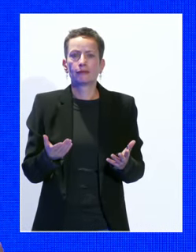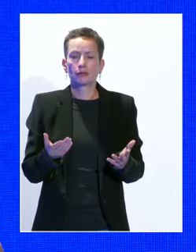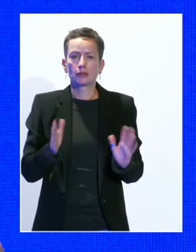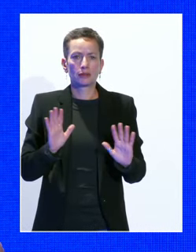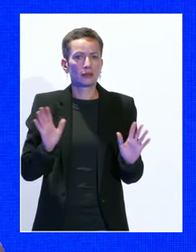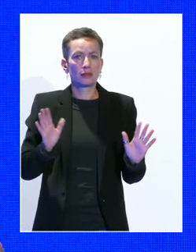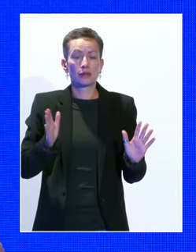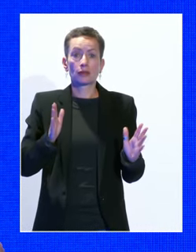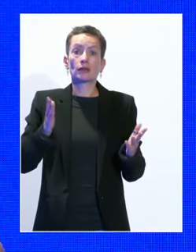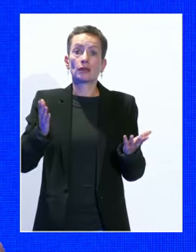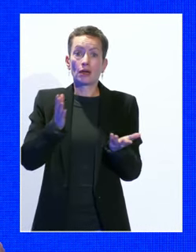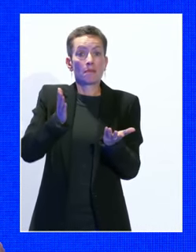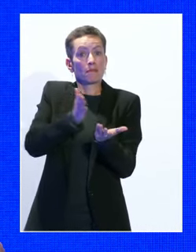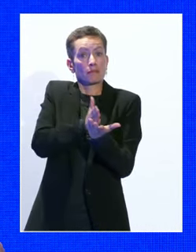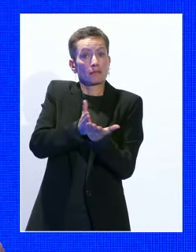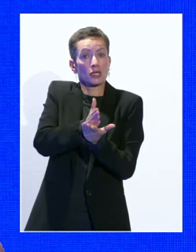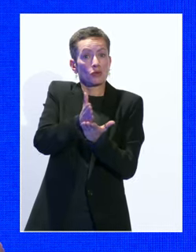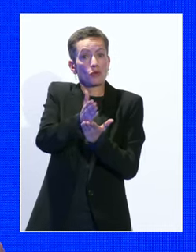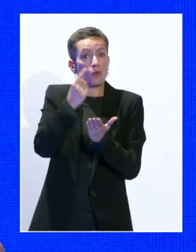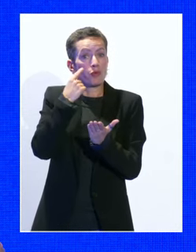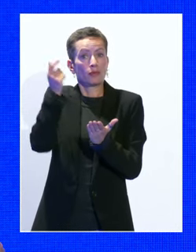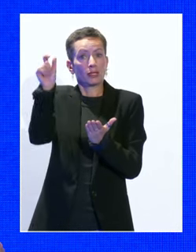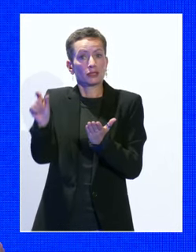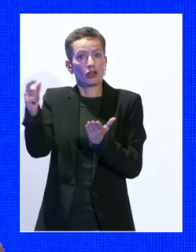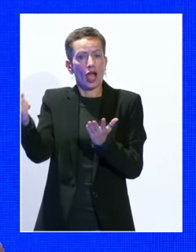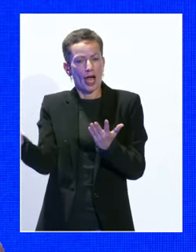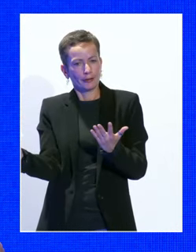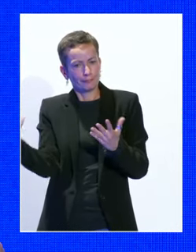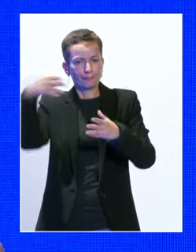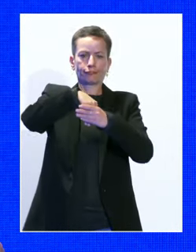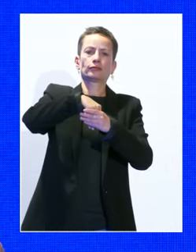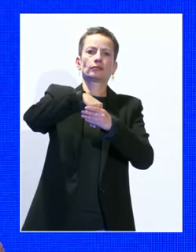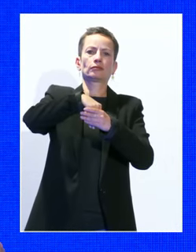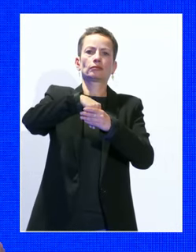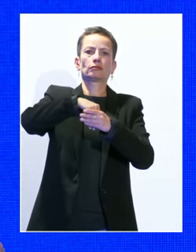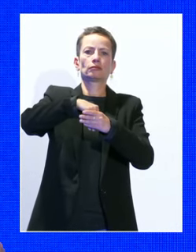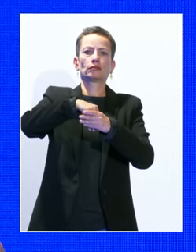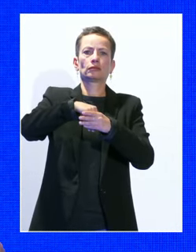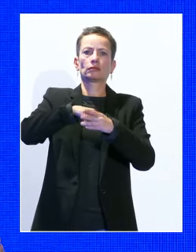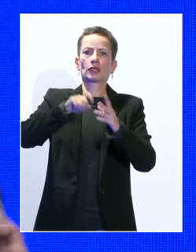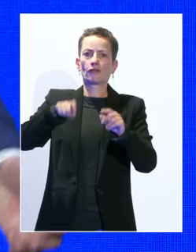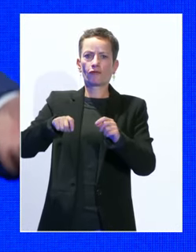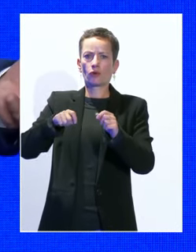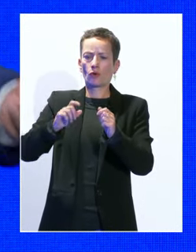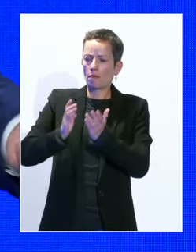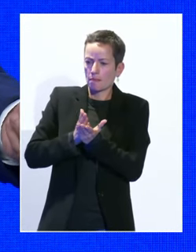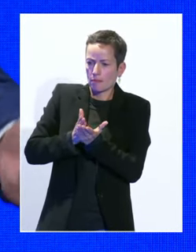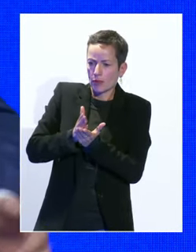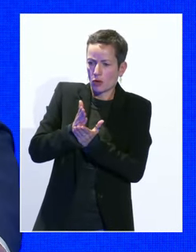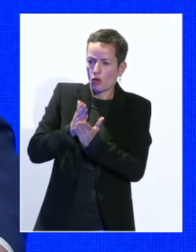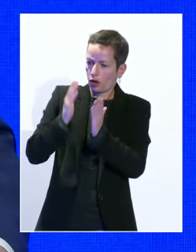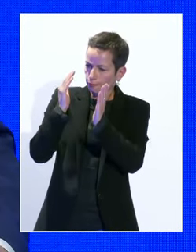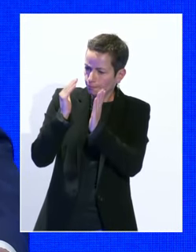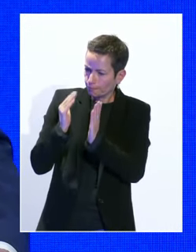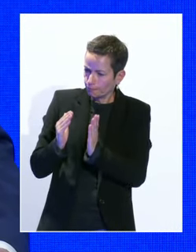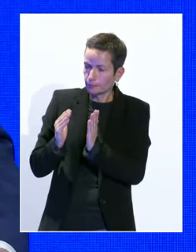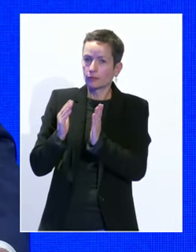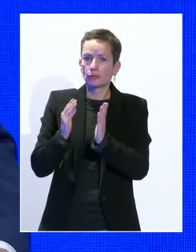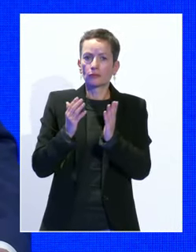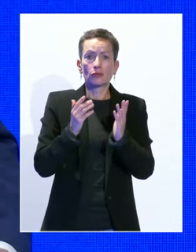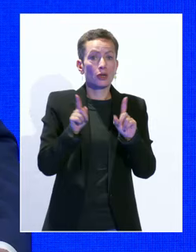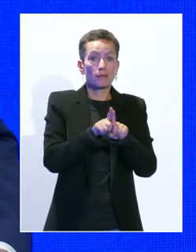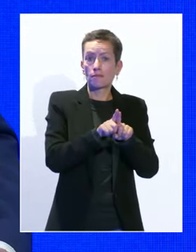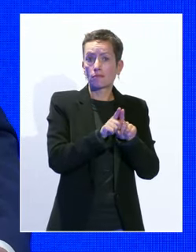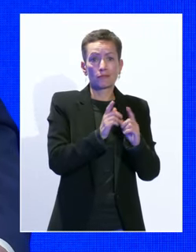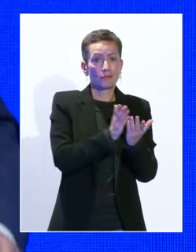le parcours d'intégration doit être défini avec autant de soin que le parcours de régulation de